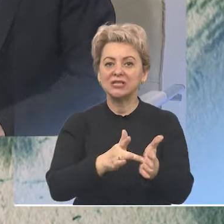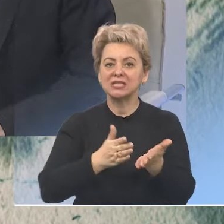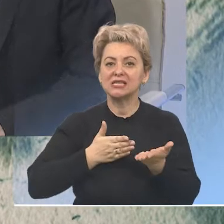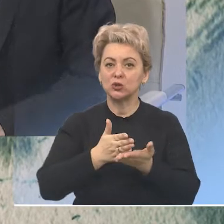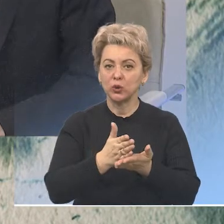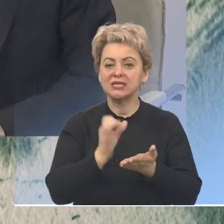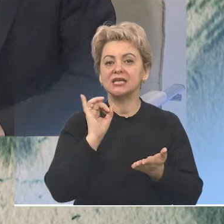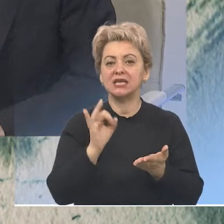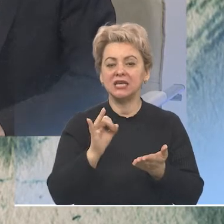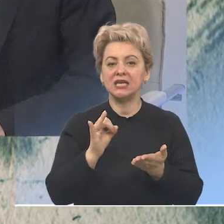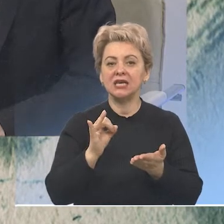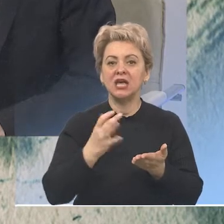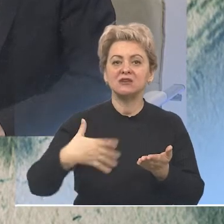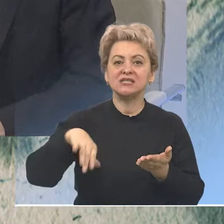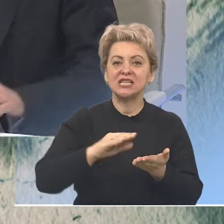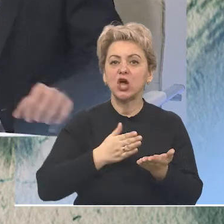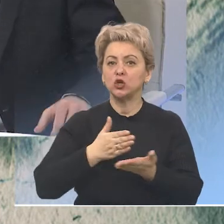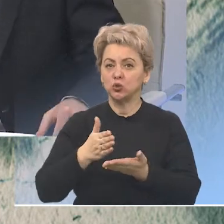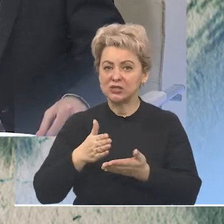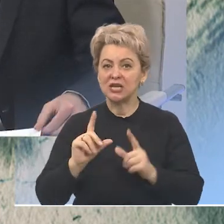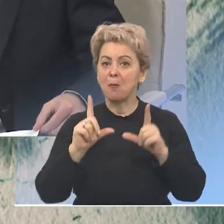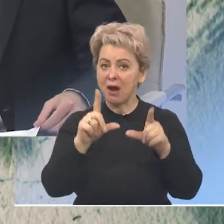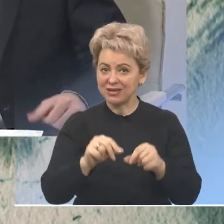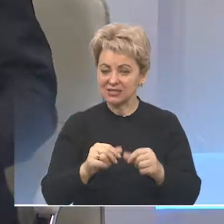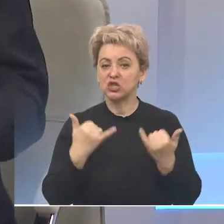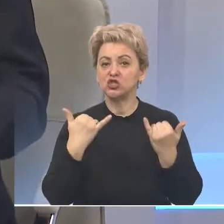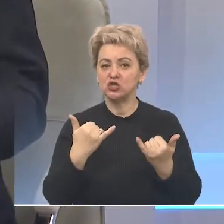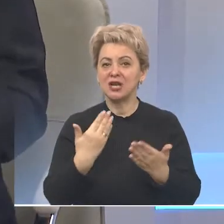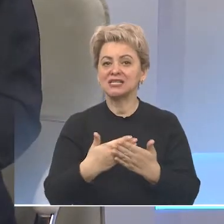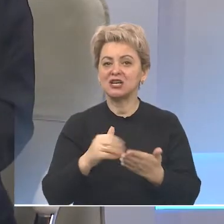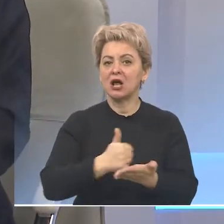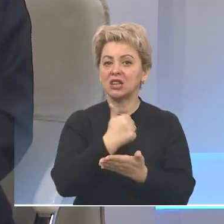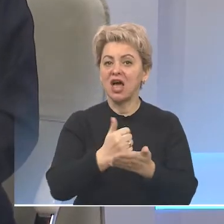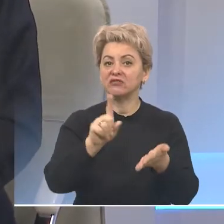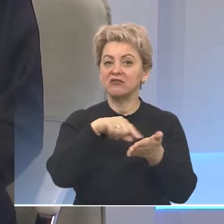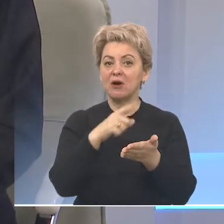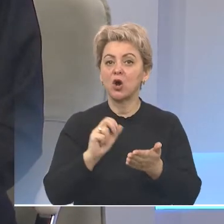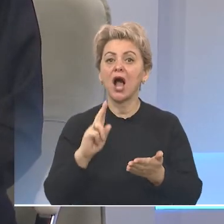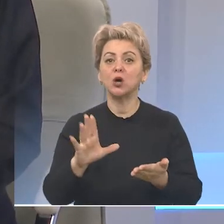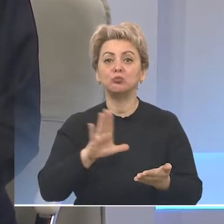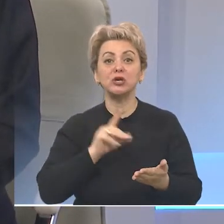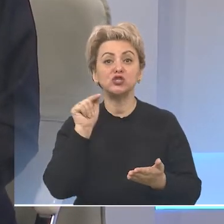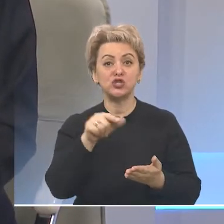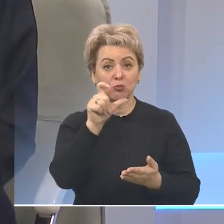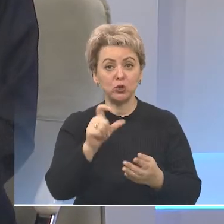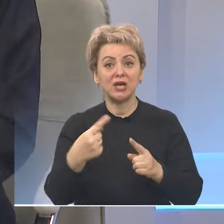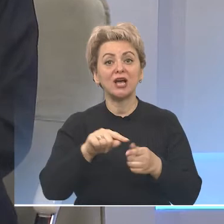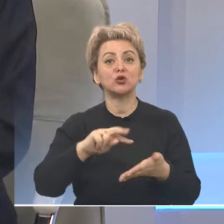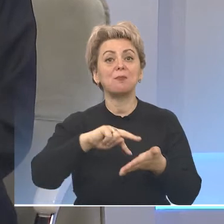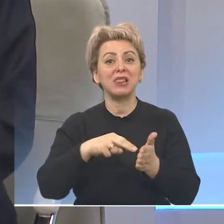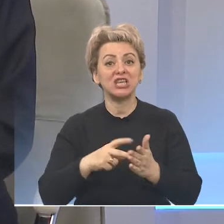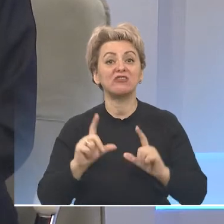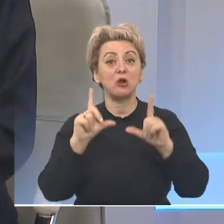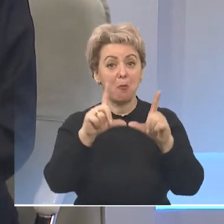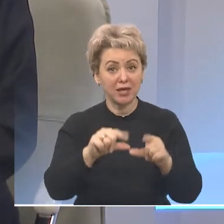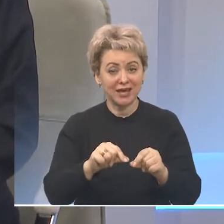туристическая отрасль и вся индустрия гостеприимства. Ну, сейчас, наверное, самый главный вопрос, как быть тем людям, которые